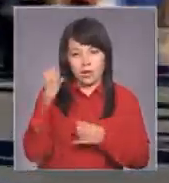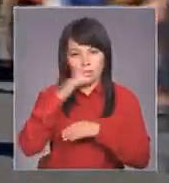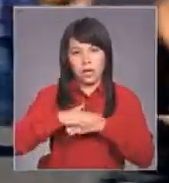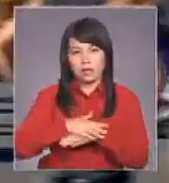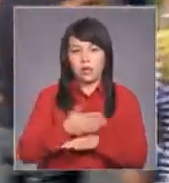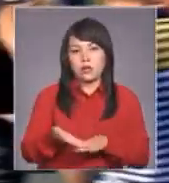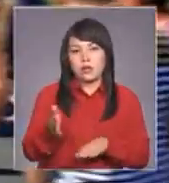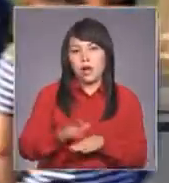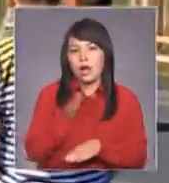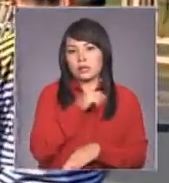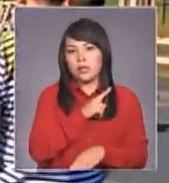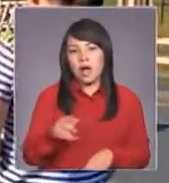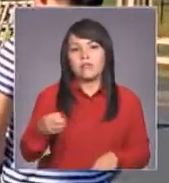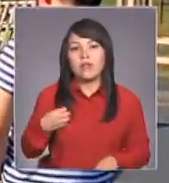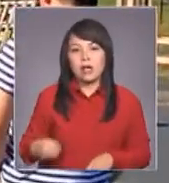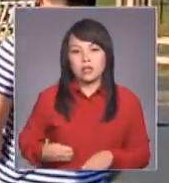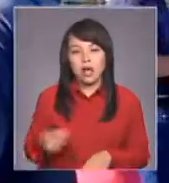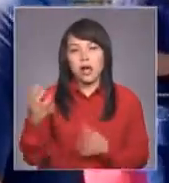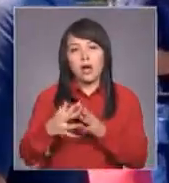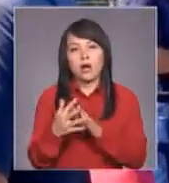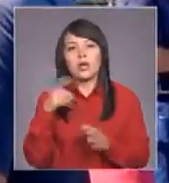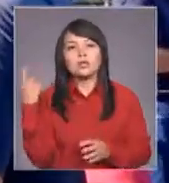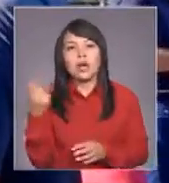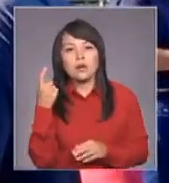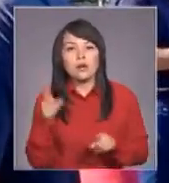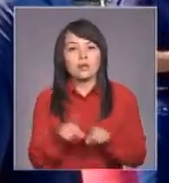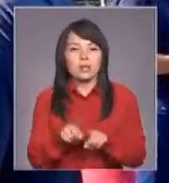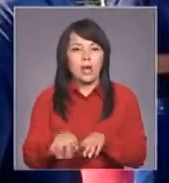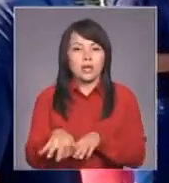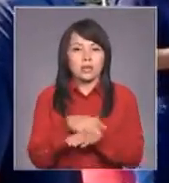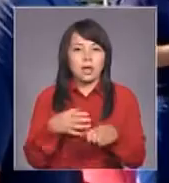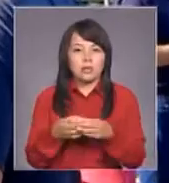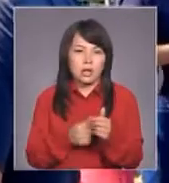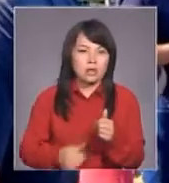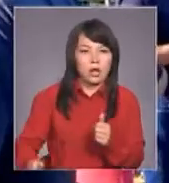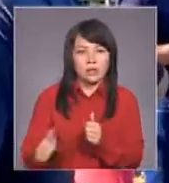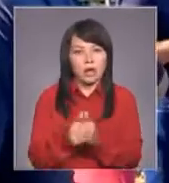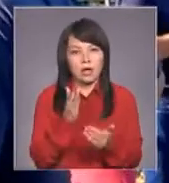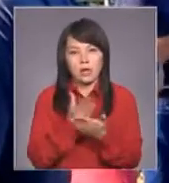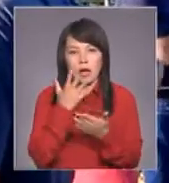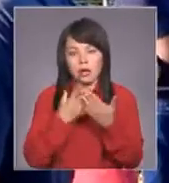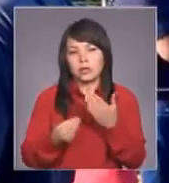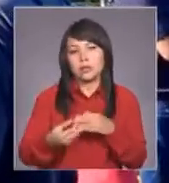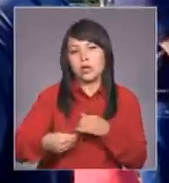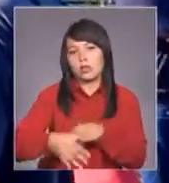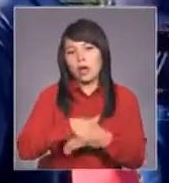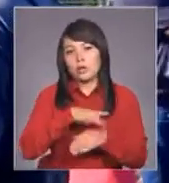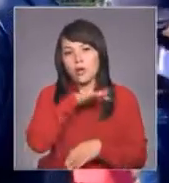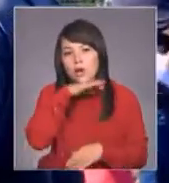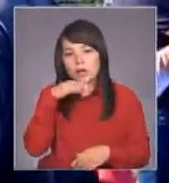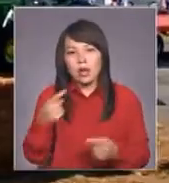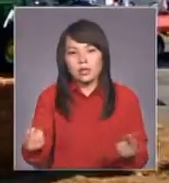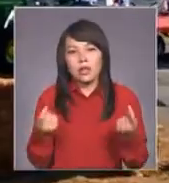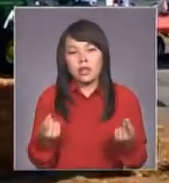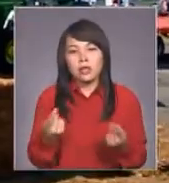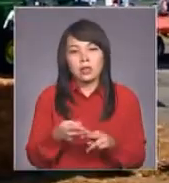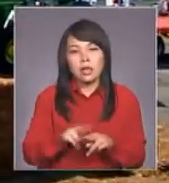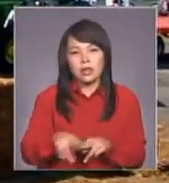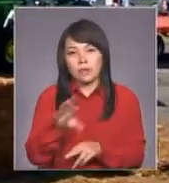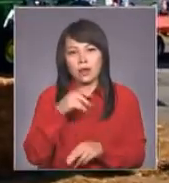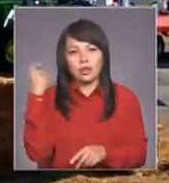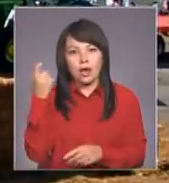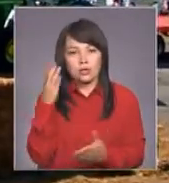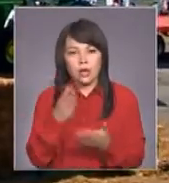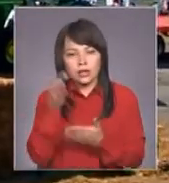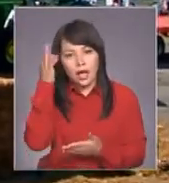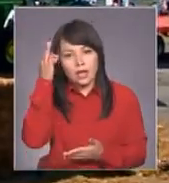қиындықтарға қарамастан, Франция ауыл шаруашылық салада Европада көш бастап тұр. Өйткені жері көп және ірі шаруашылықтар бар. Дегенмен